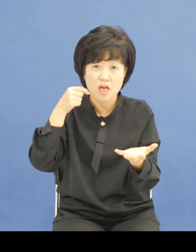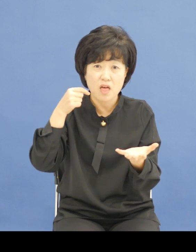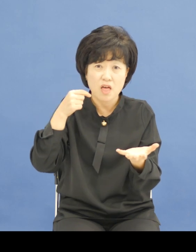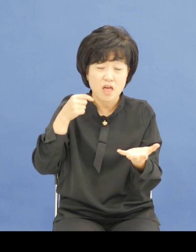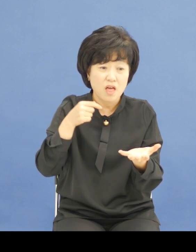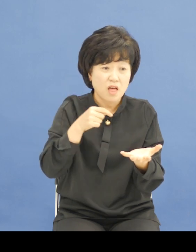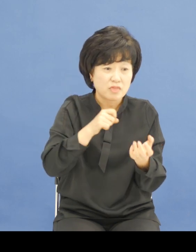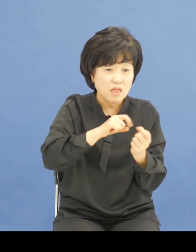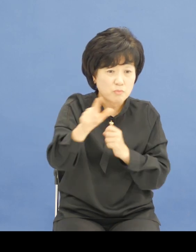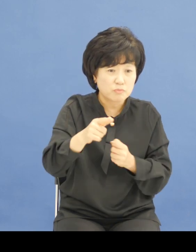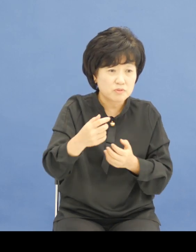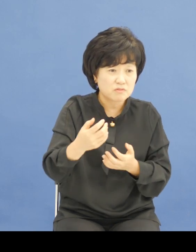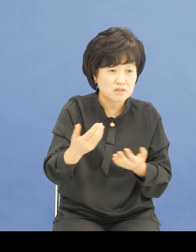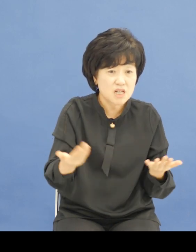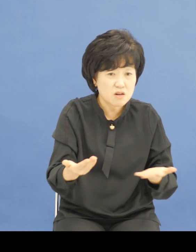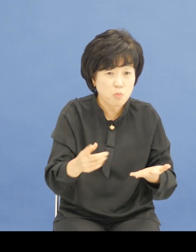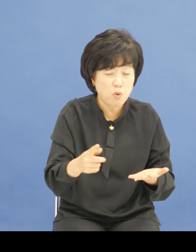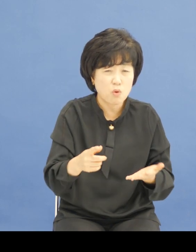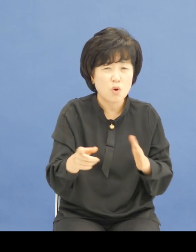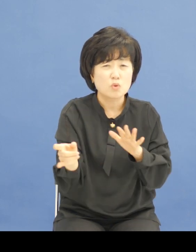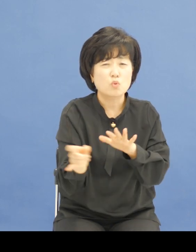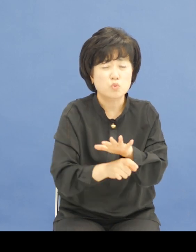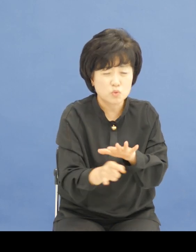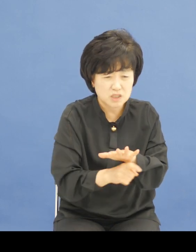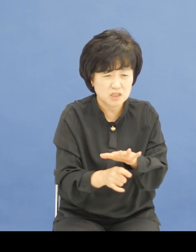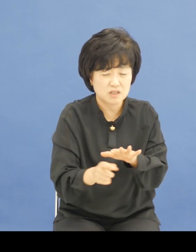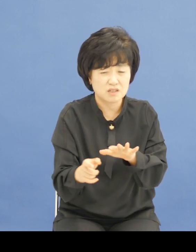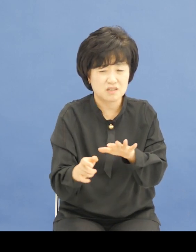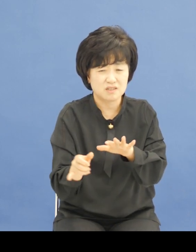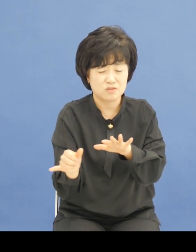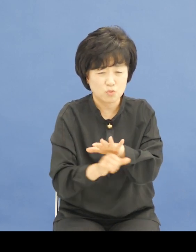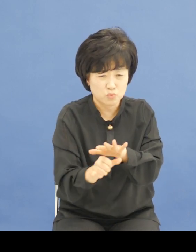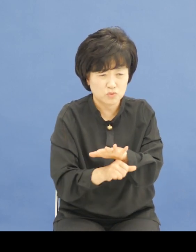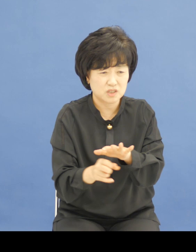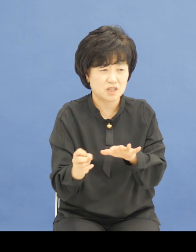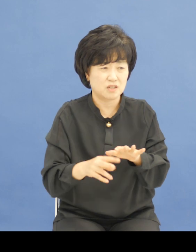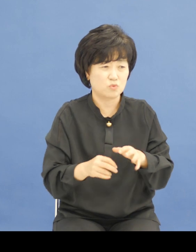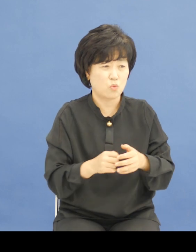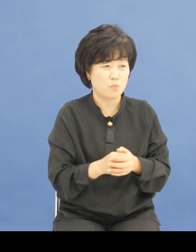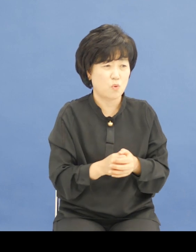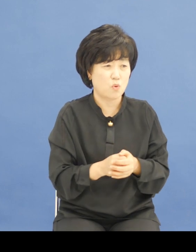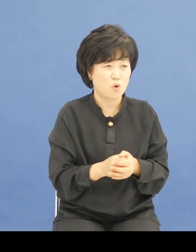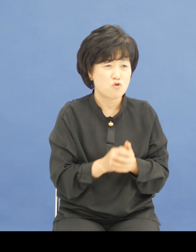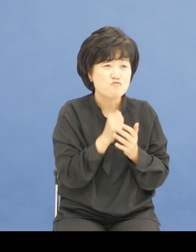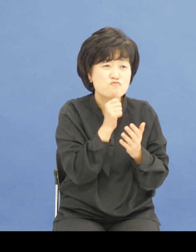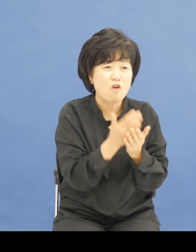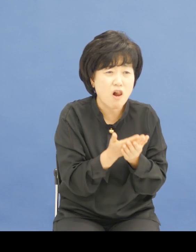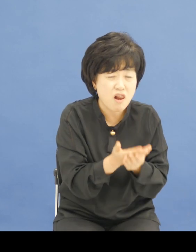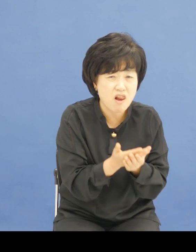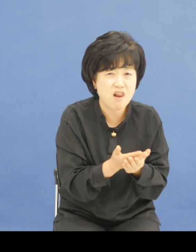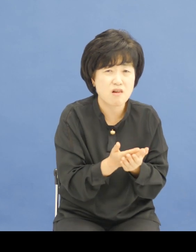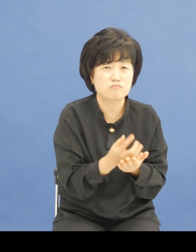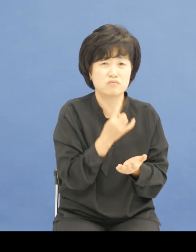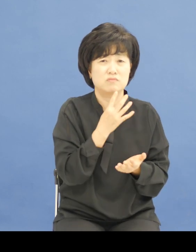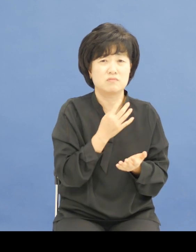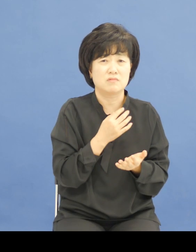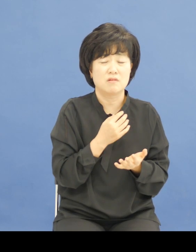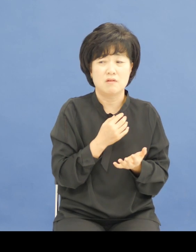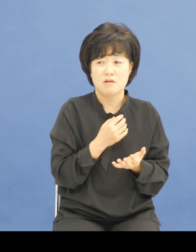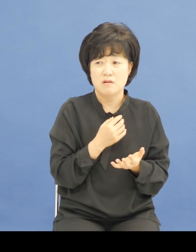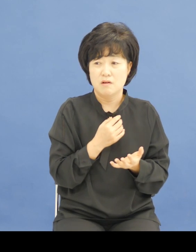이제 도둑질이나 구걸이거든요. 예. 근데 그걸 지금 못하니까 당장 눈에 뵈는 게